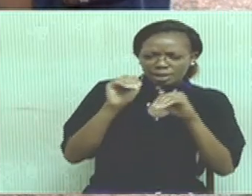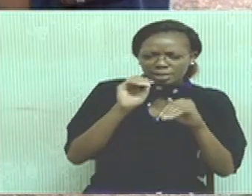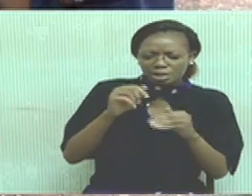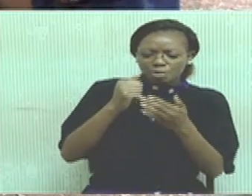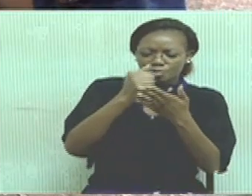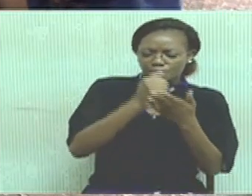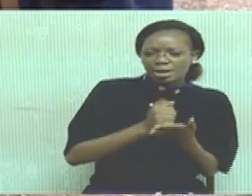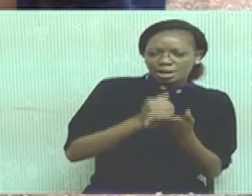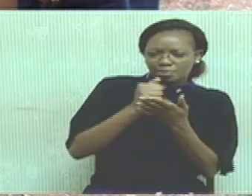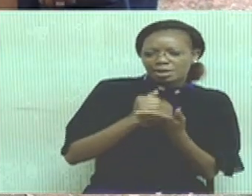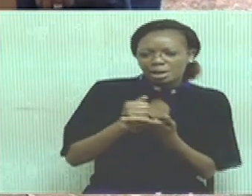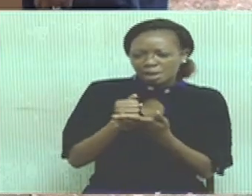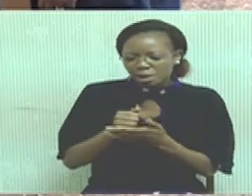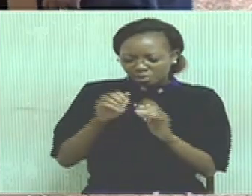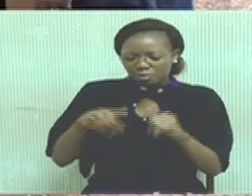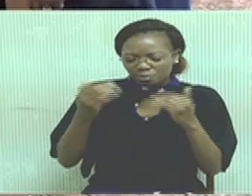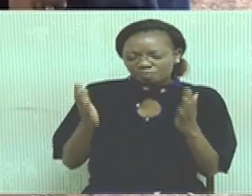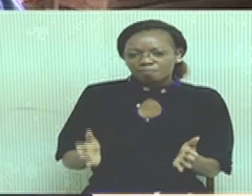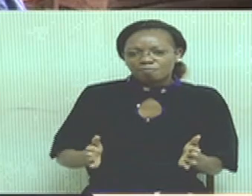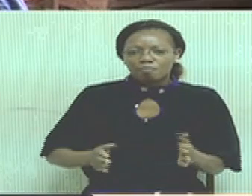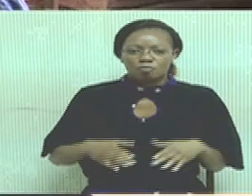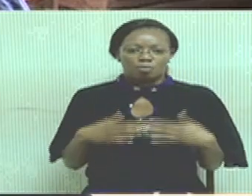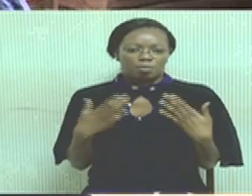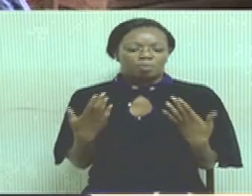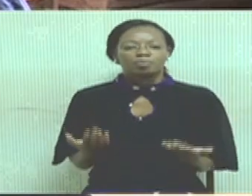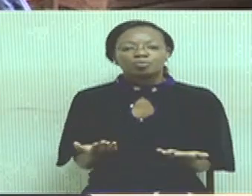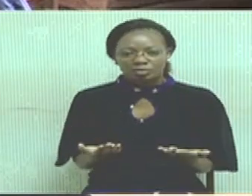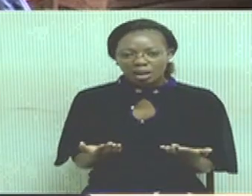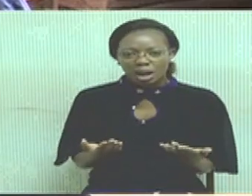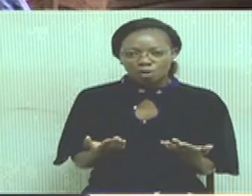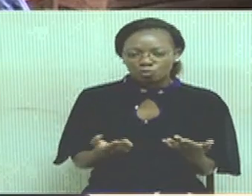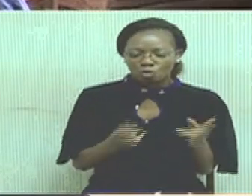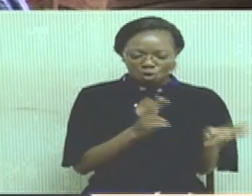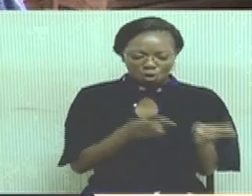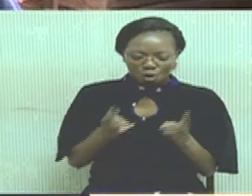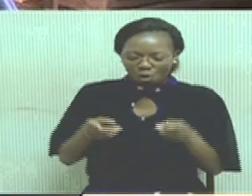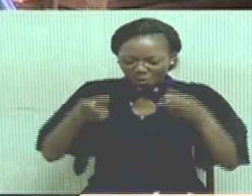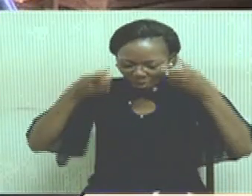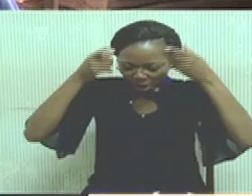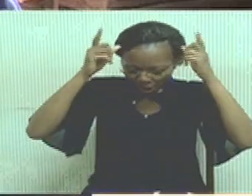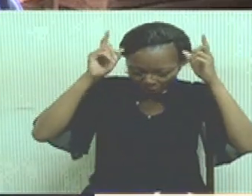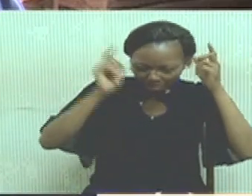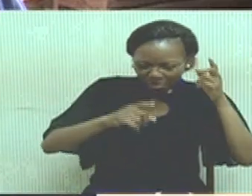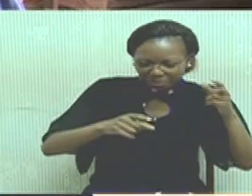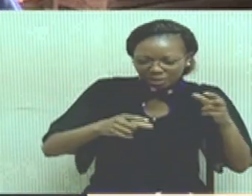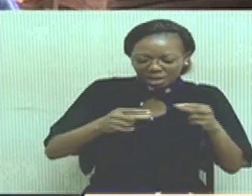kazi ya kufuga ng'ombe aliijuaje? Tulikuwa na grigasha moja anaitwa Wajiko. Alikuwa